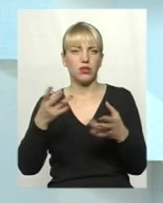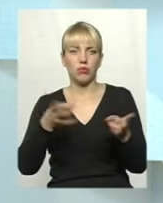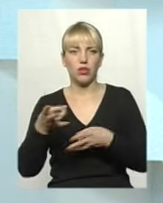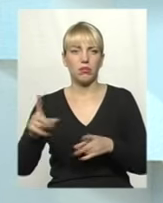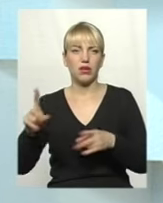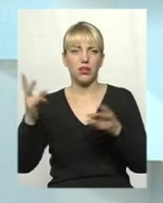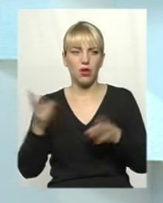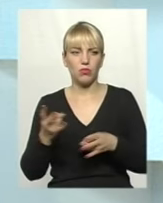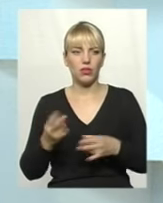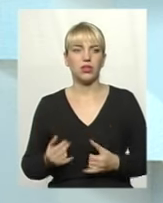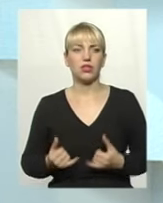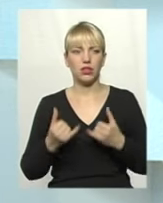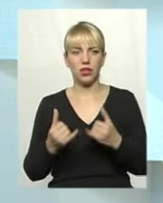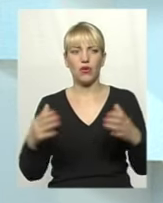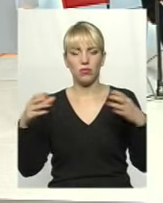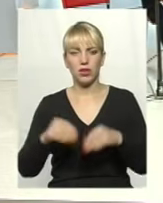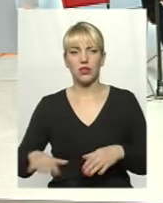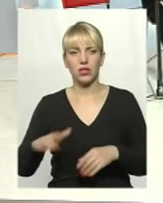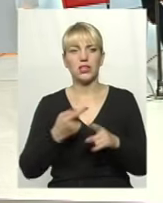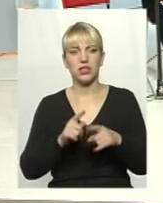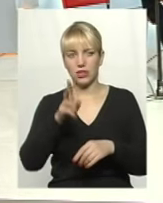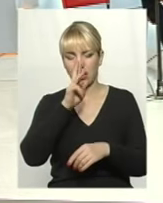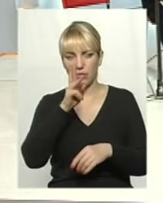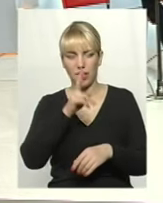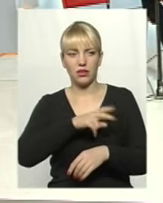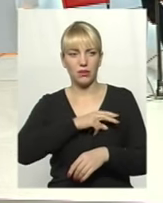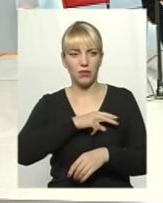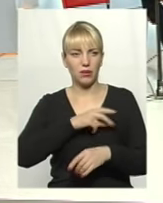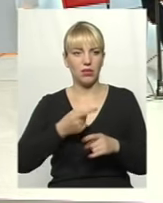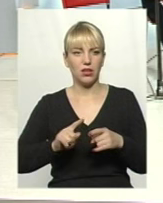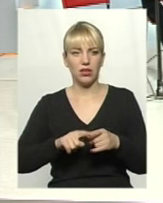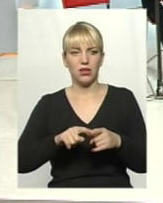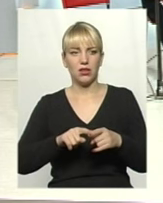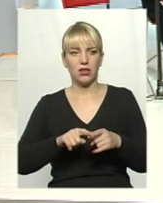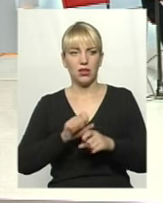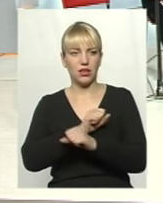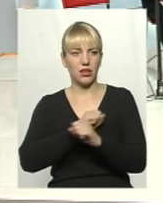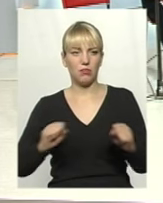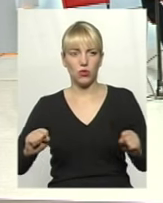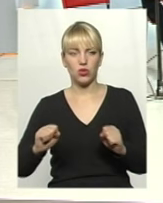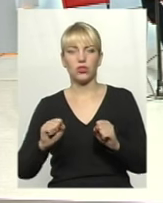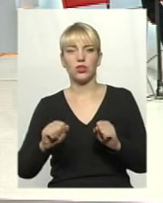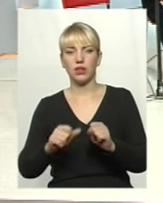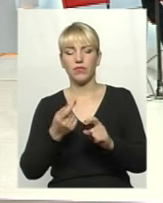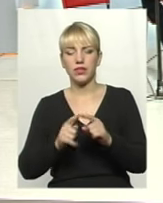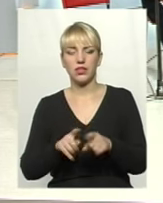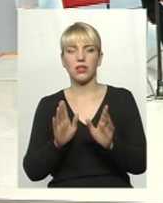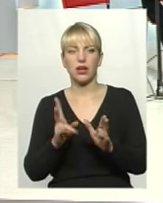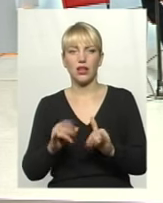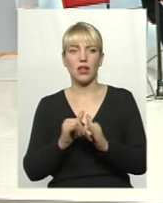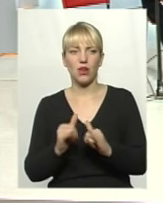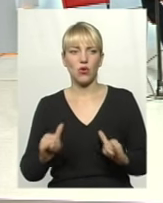які необхідні. Ну, це виключення зарплати, там, премії, от на це не можна. Да, на тільки на розвиток. Тільки на розвиток. Тільки на